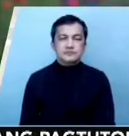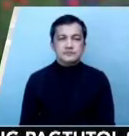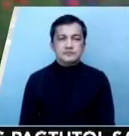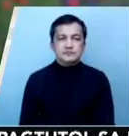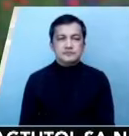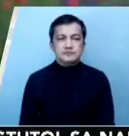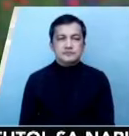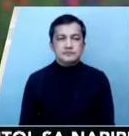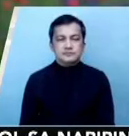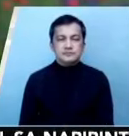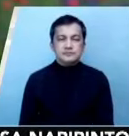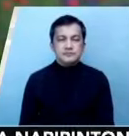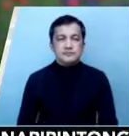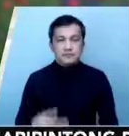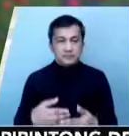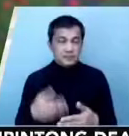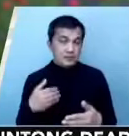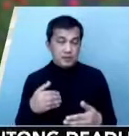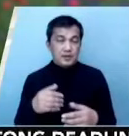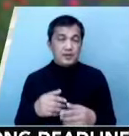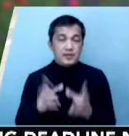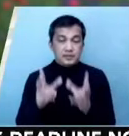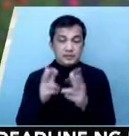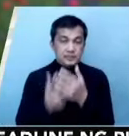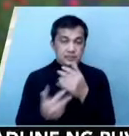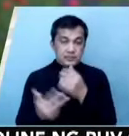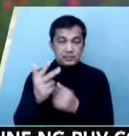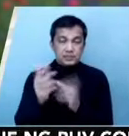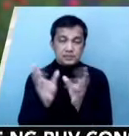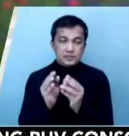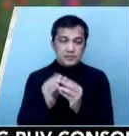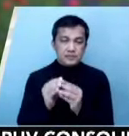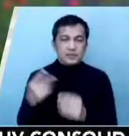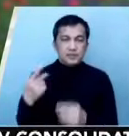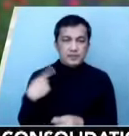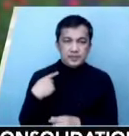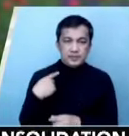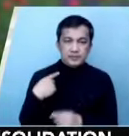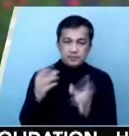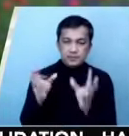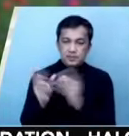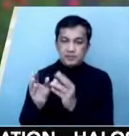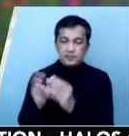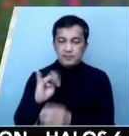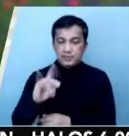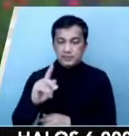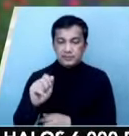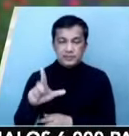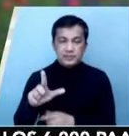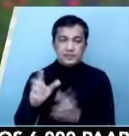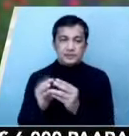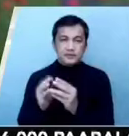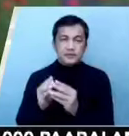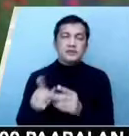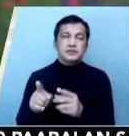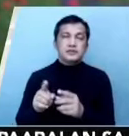Mel, bago ang trilateral summit ay magkakaroon pa ng bilateral meeting ang ating mga kalihim ng Department of Foreign Affairs at Department of Trade and Industry sa kanilang